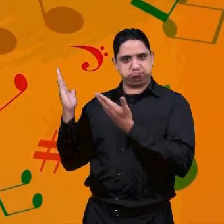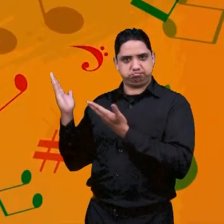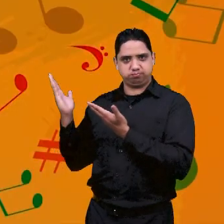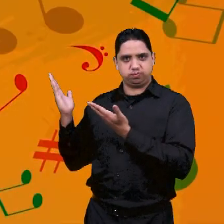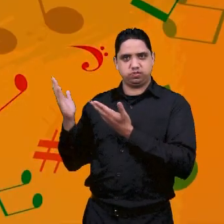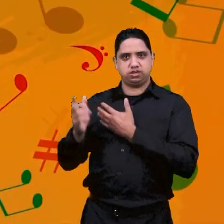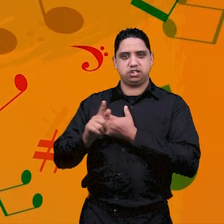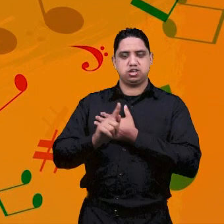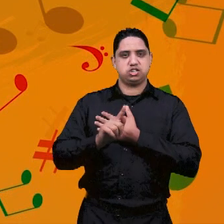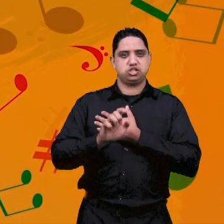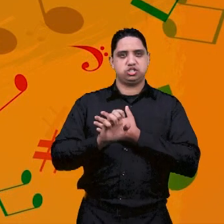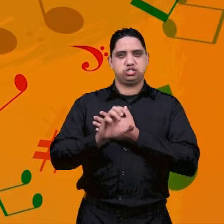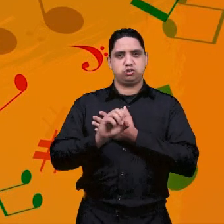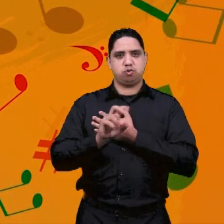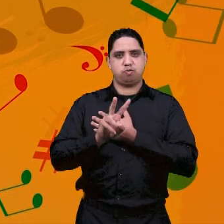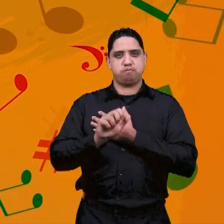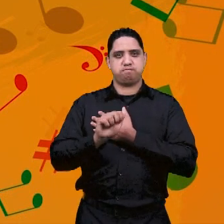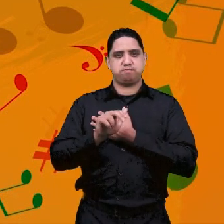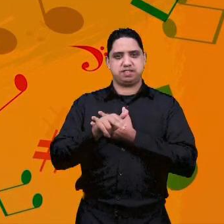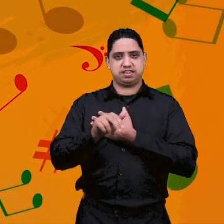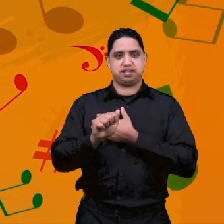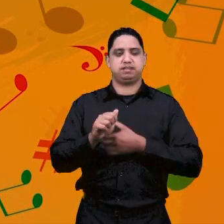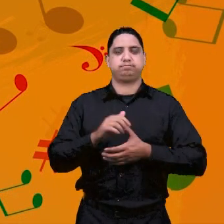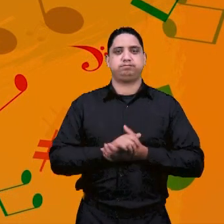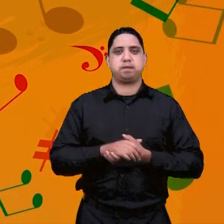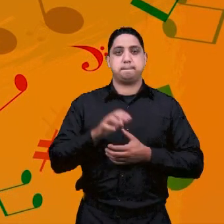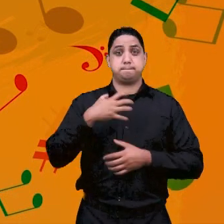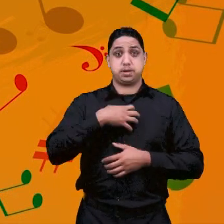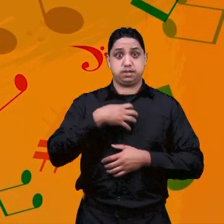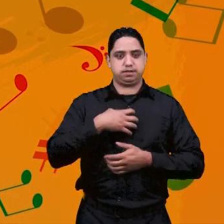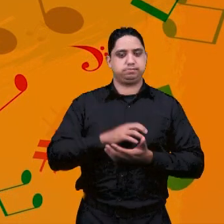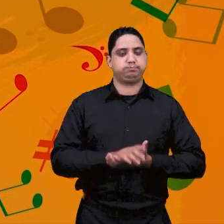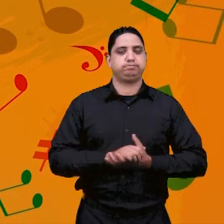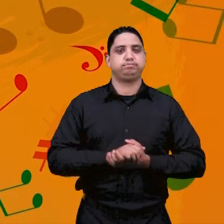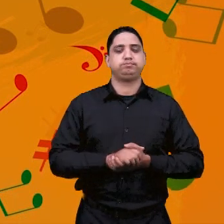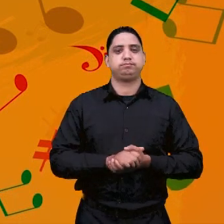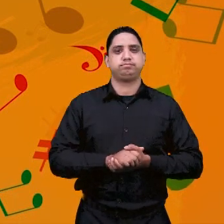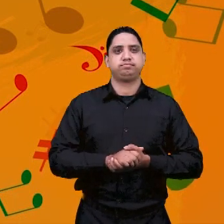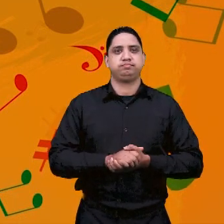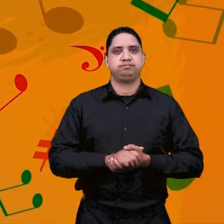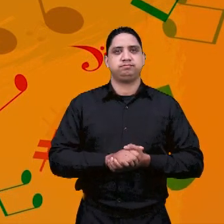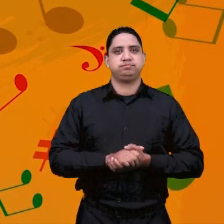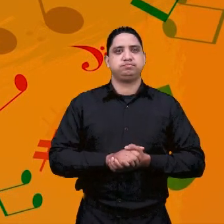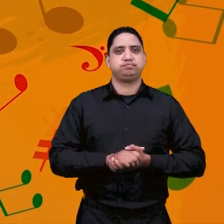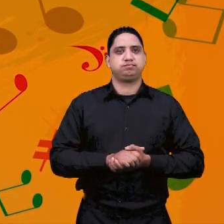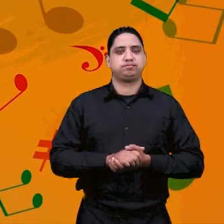Celle-là, c'est Giovanna d'Itabuna, Bahia. Bahia.